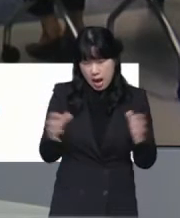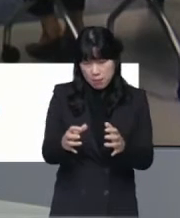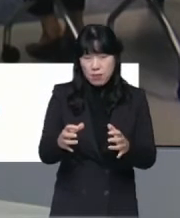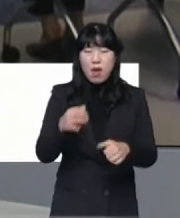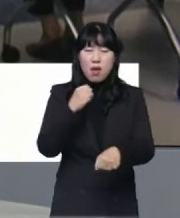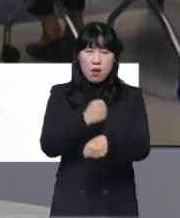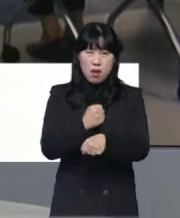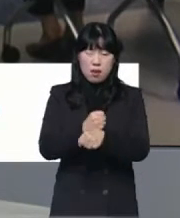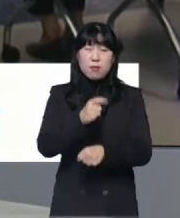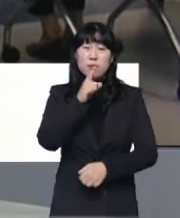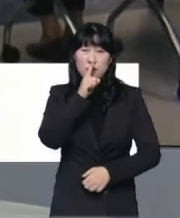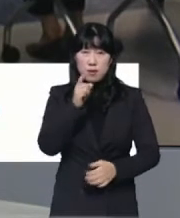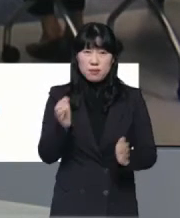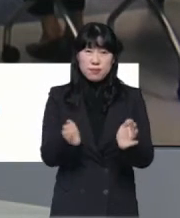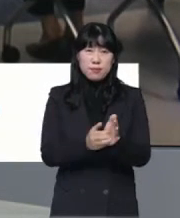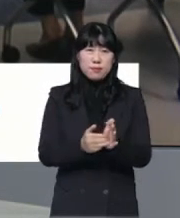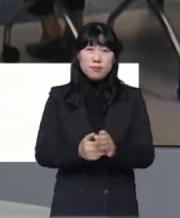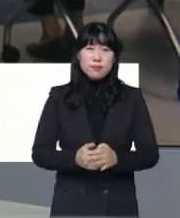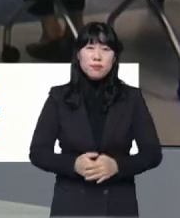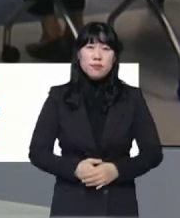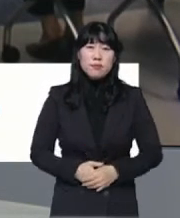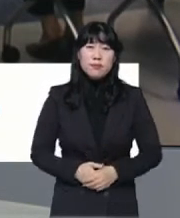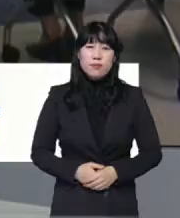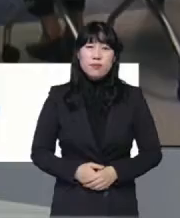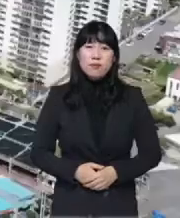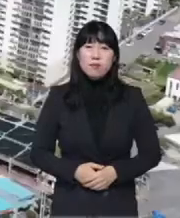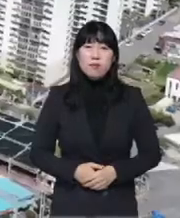했습니다 박승현 기자가 취재했습니다